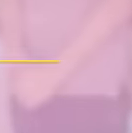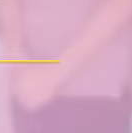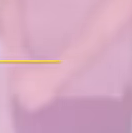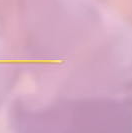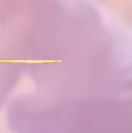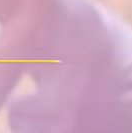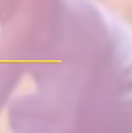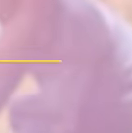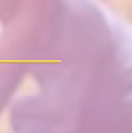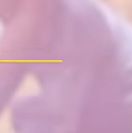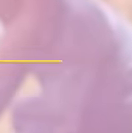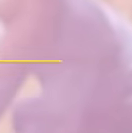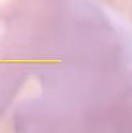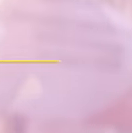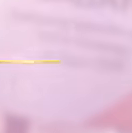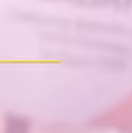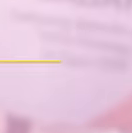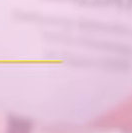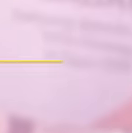berikan.